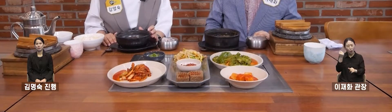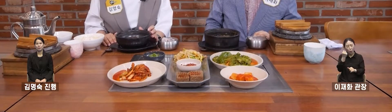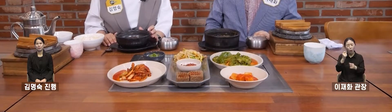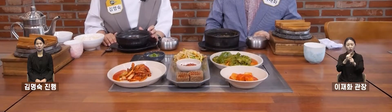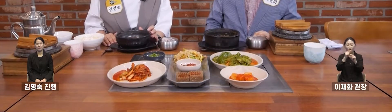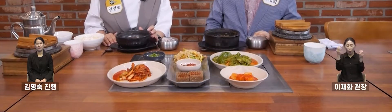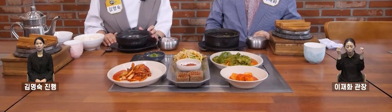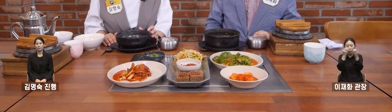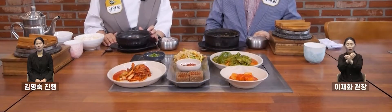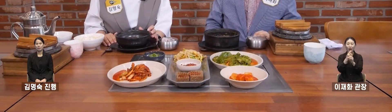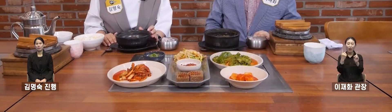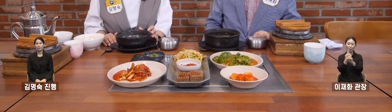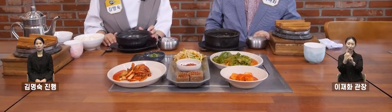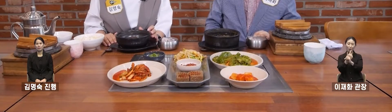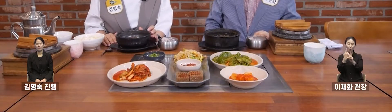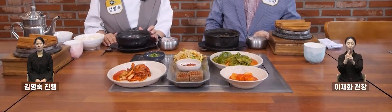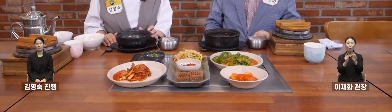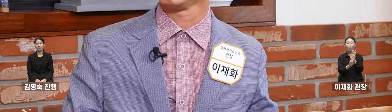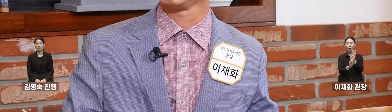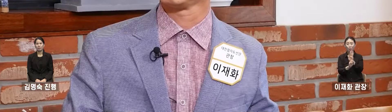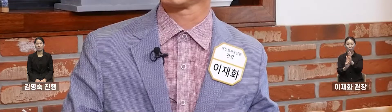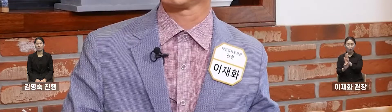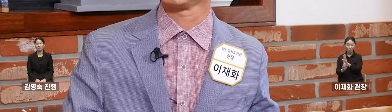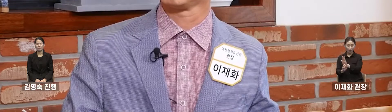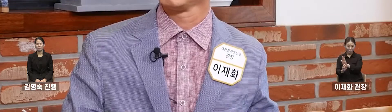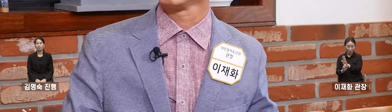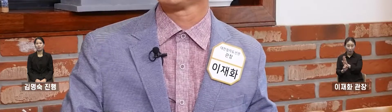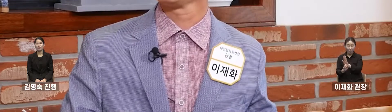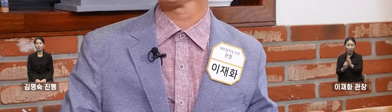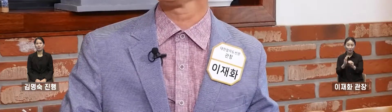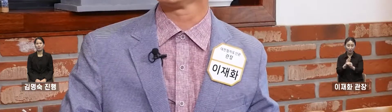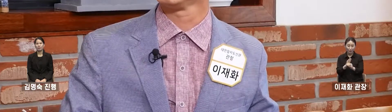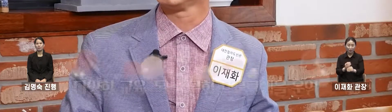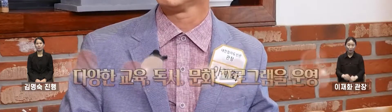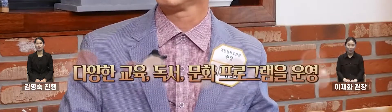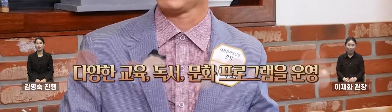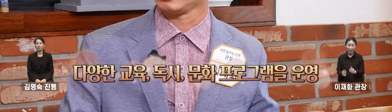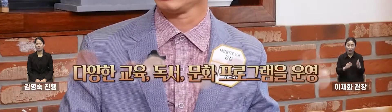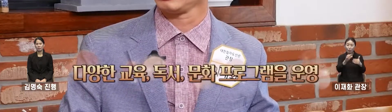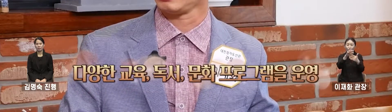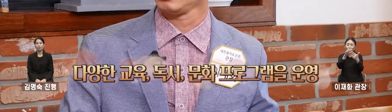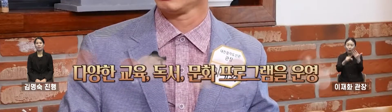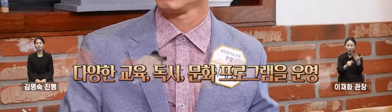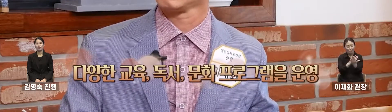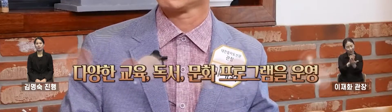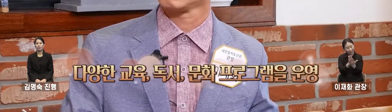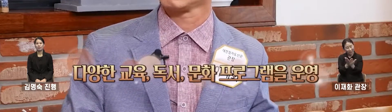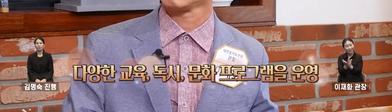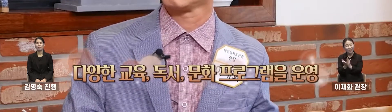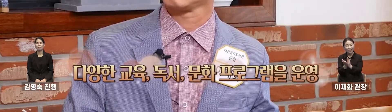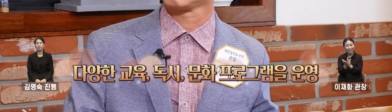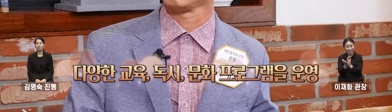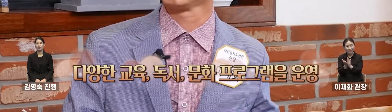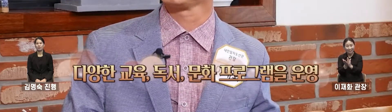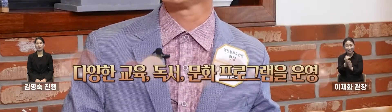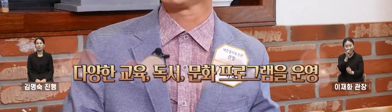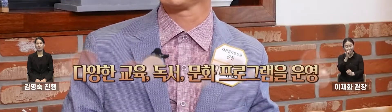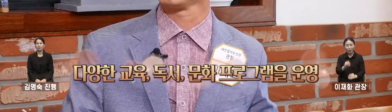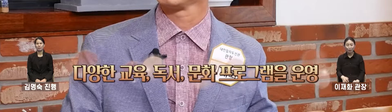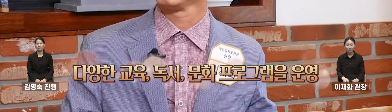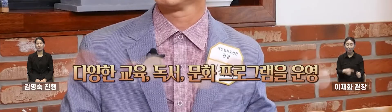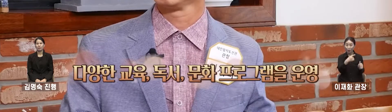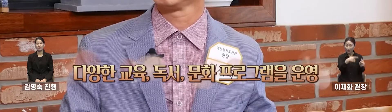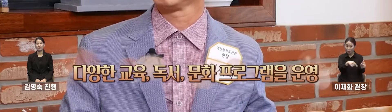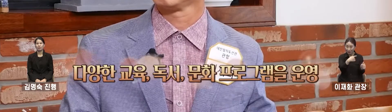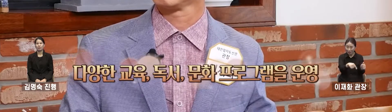이런 차원에서도 점자 홍보 이렇게 하고 또 프로그램도 예. 다양하게 그 교육